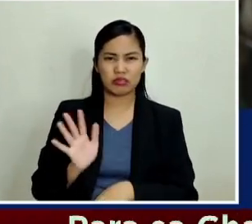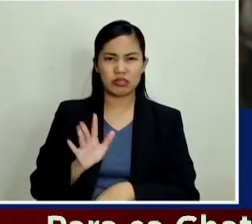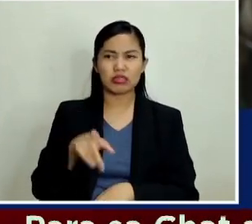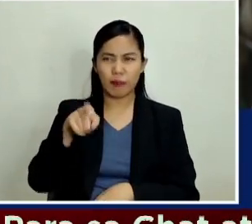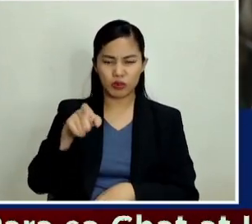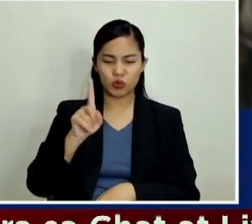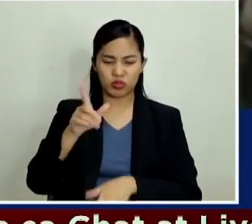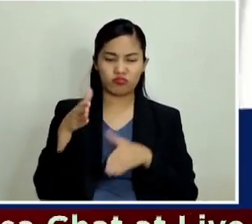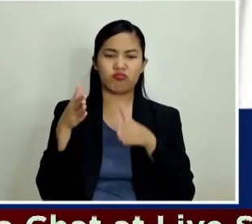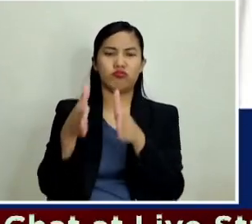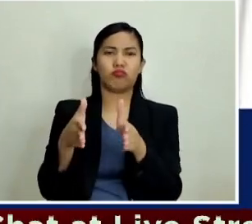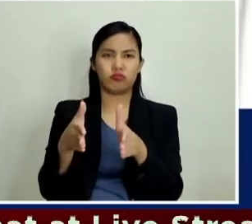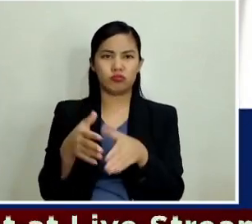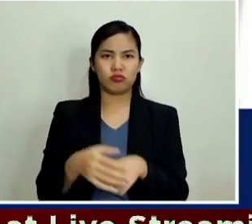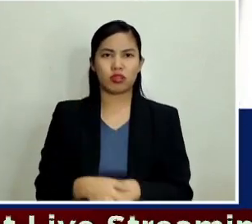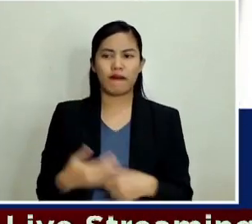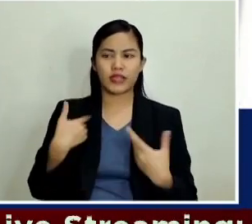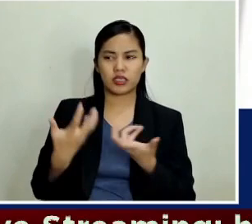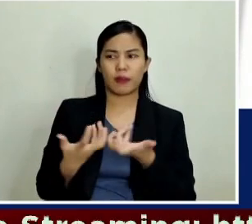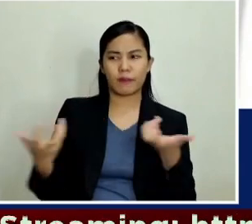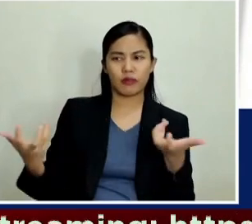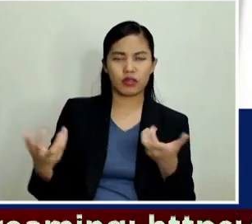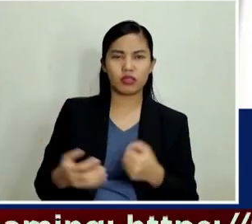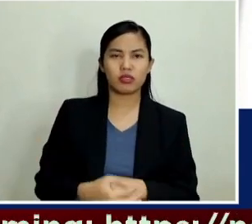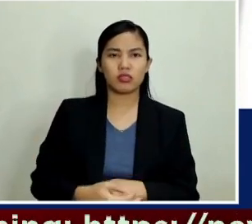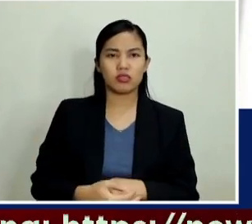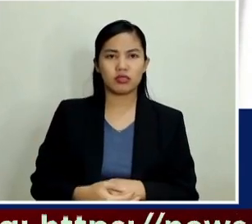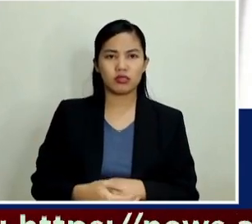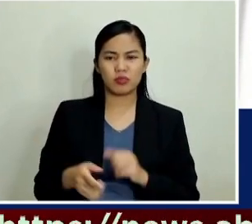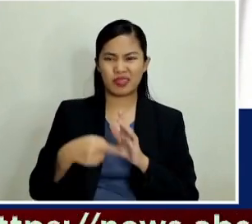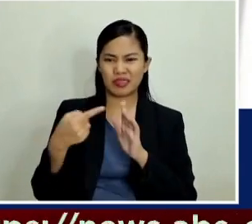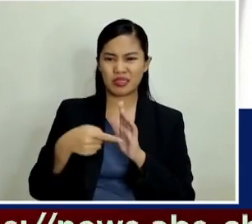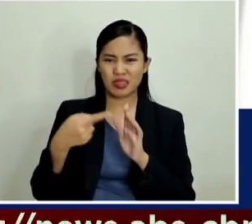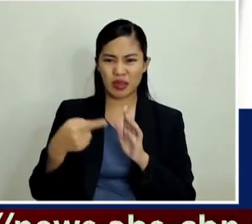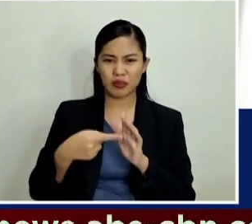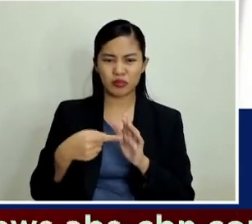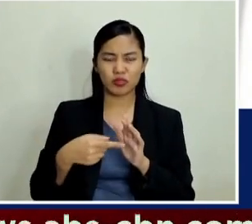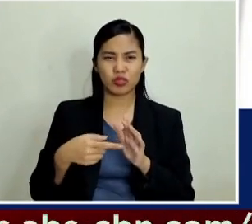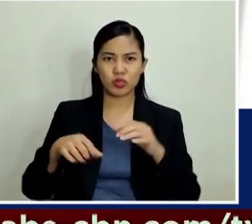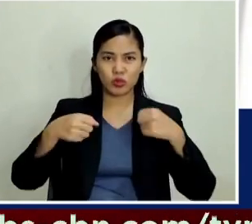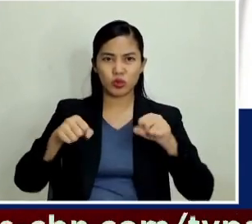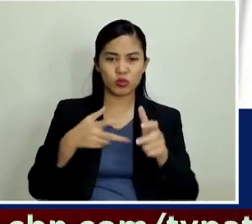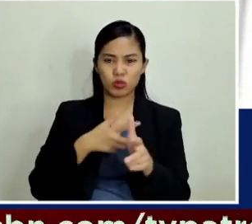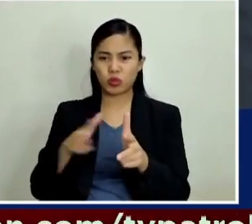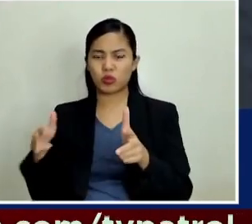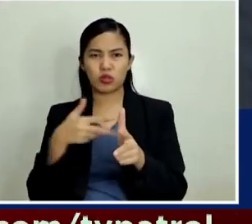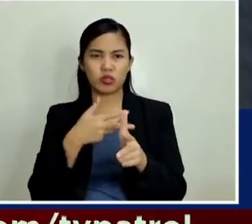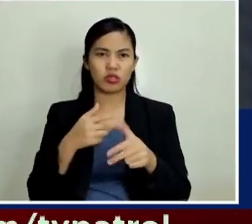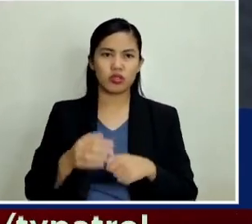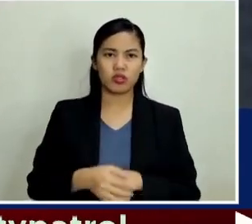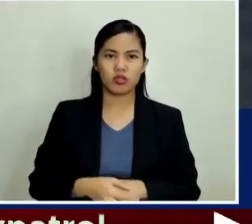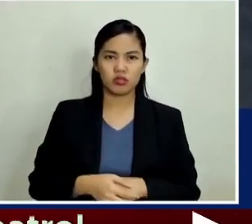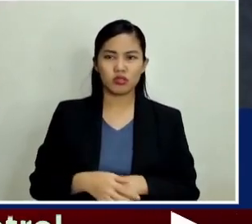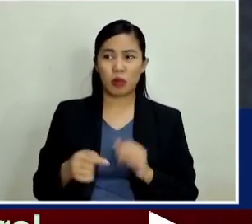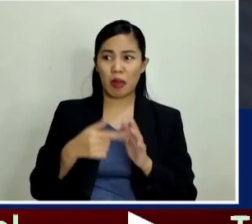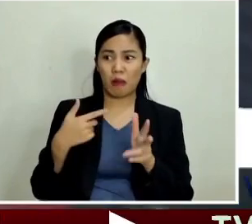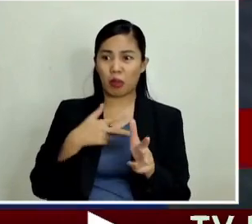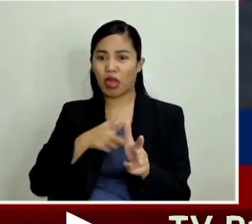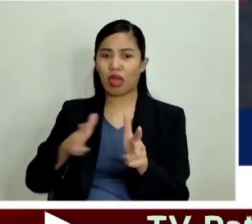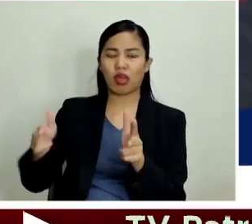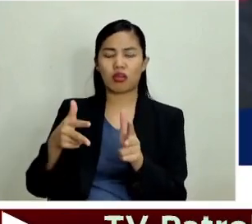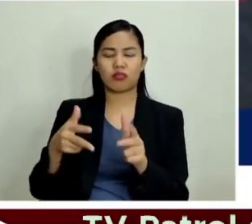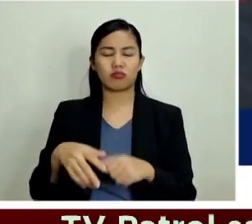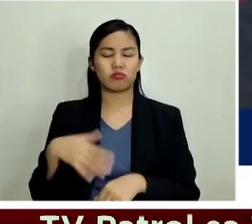may isang lane sila. Saan-saan lang sila lumulusot. Ilang bisis na nga ako pinating yan eh. Pabor na pabor ho yun,